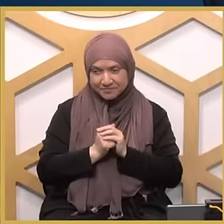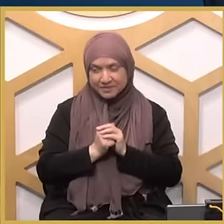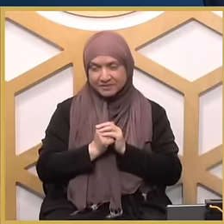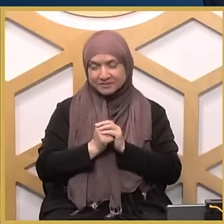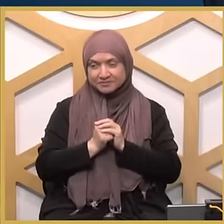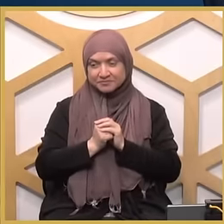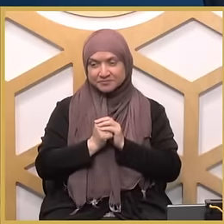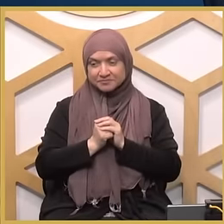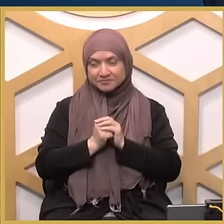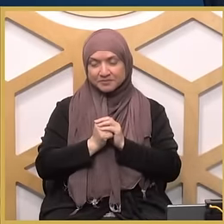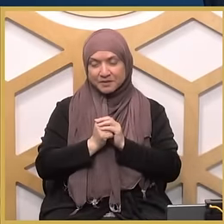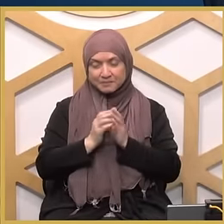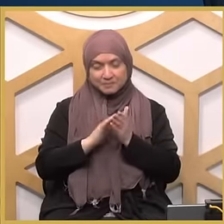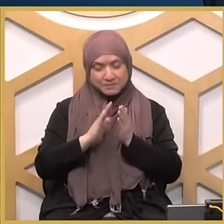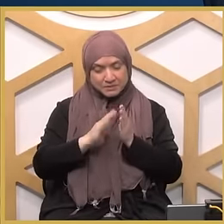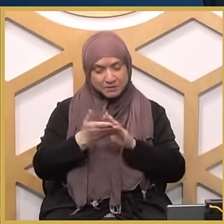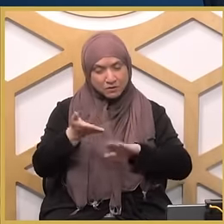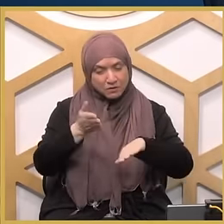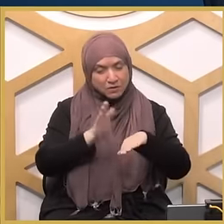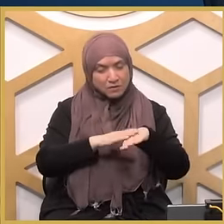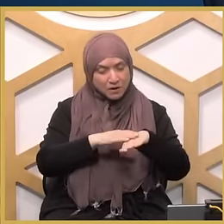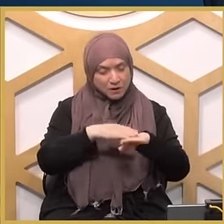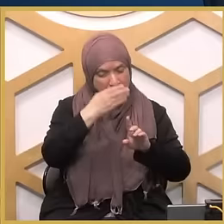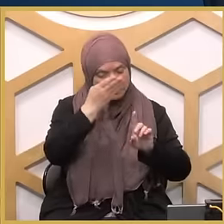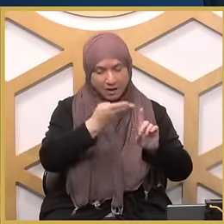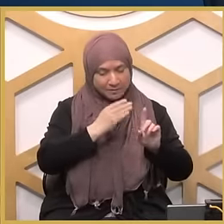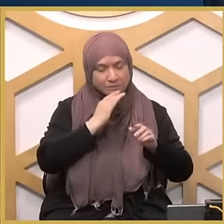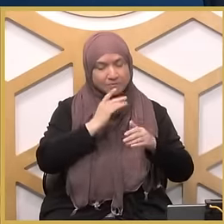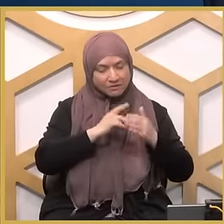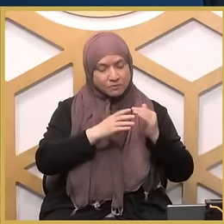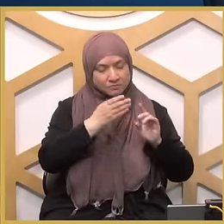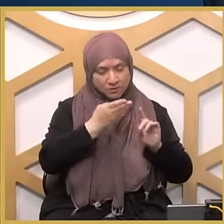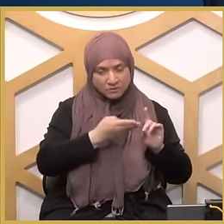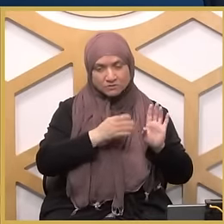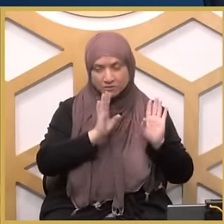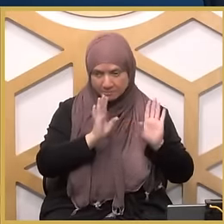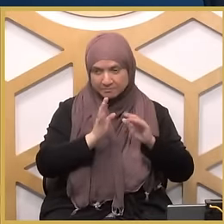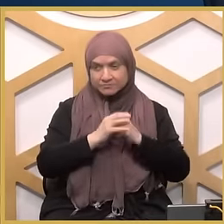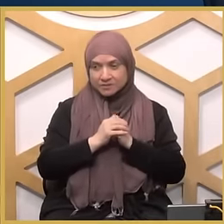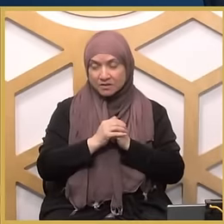وسلم. No one loves to give excuses. No one loves to give grace and